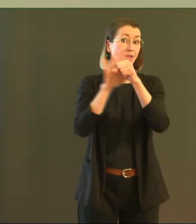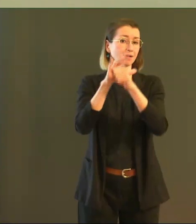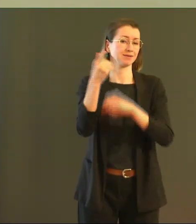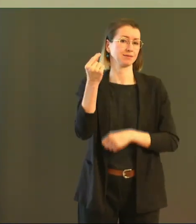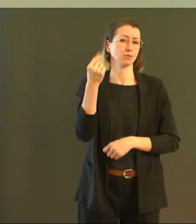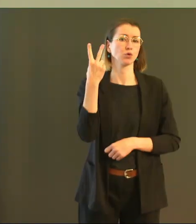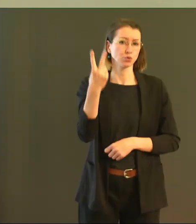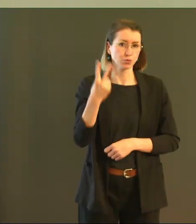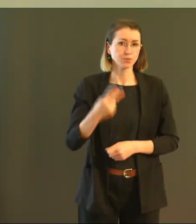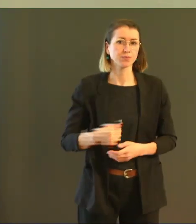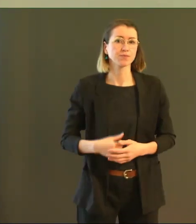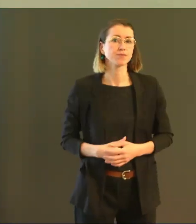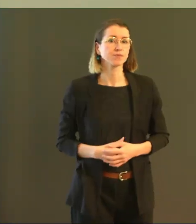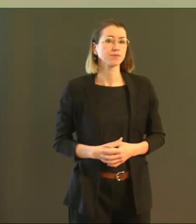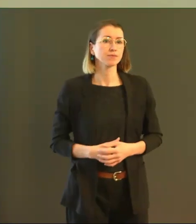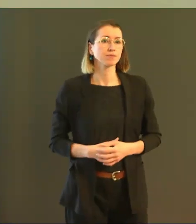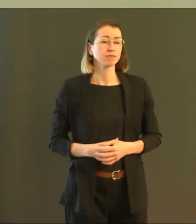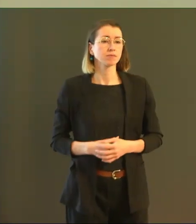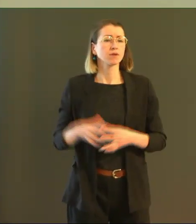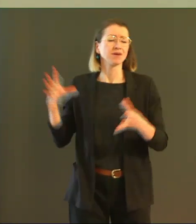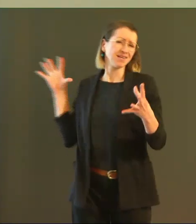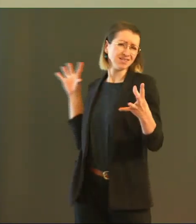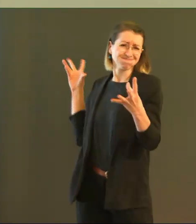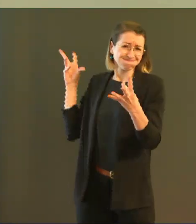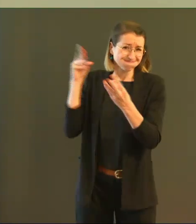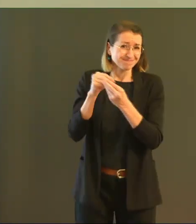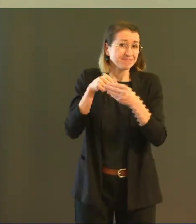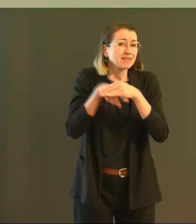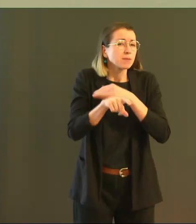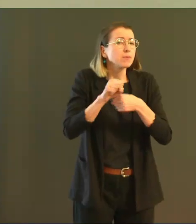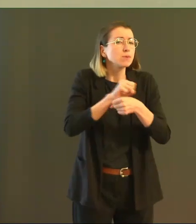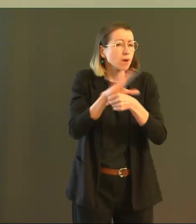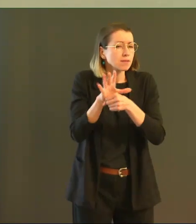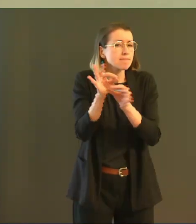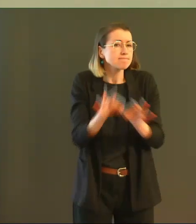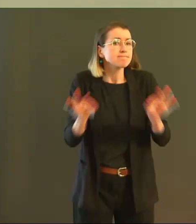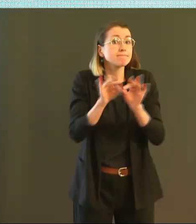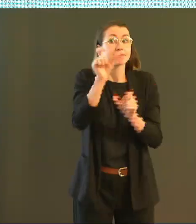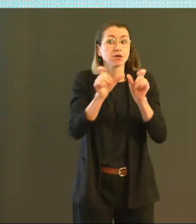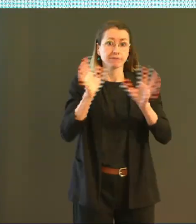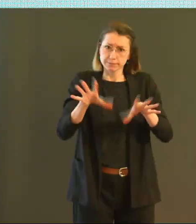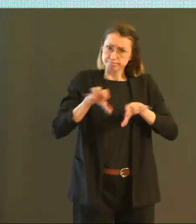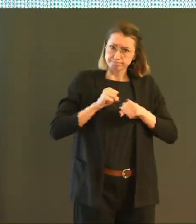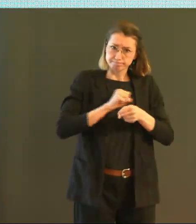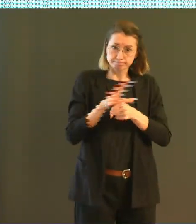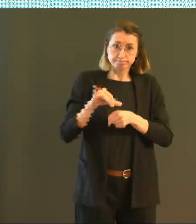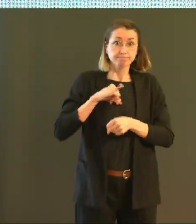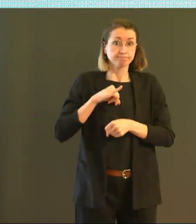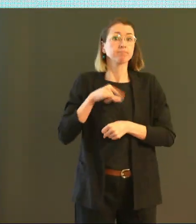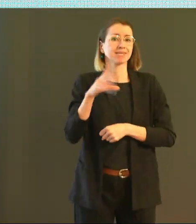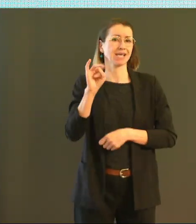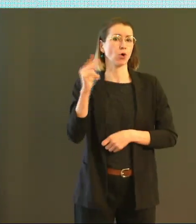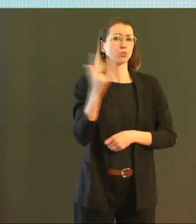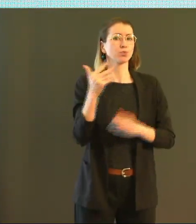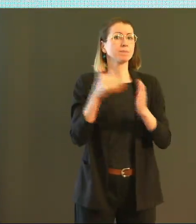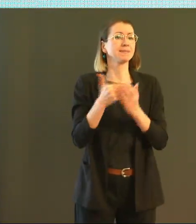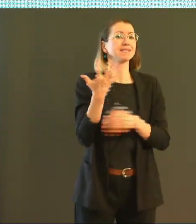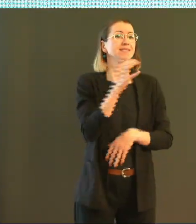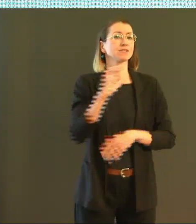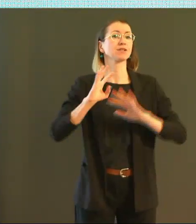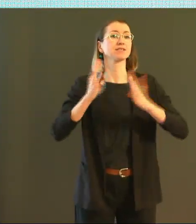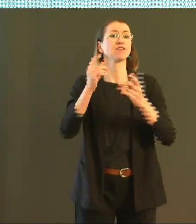dépistés prouver à 48 1519 par ailleurs hier ont été